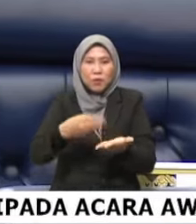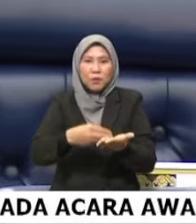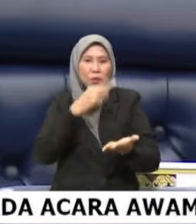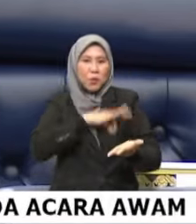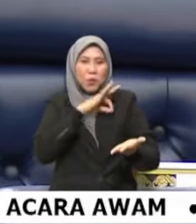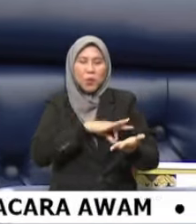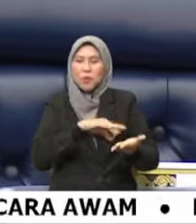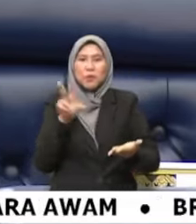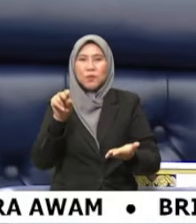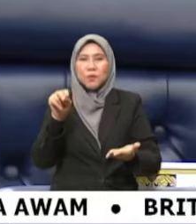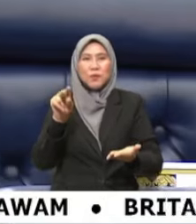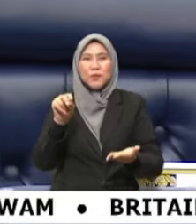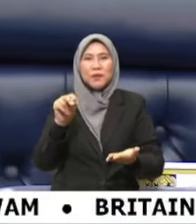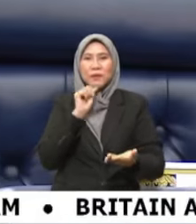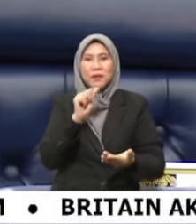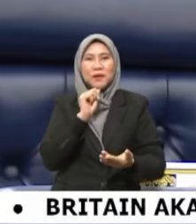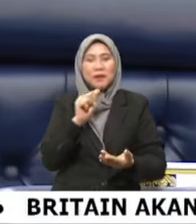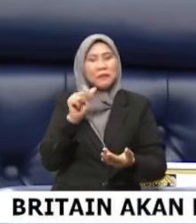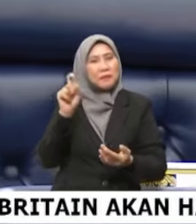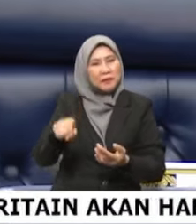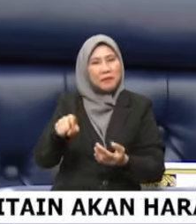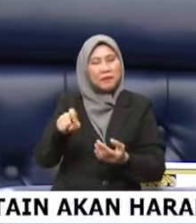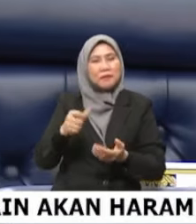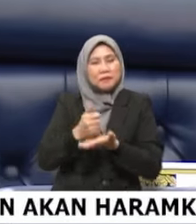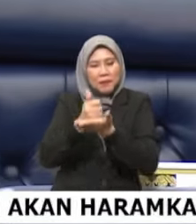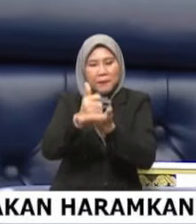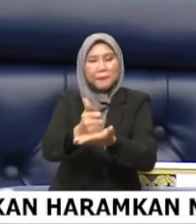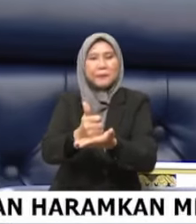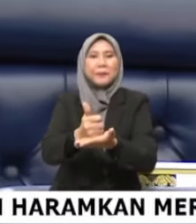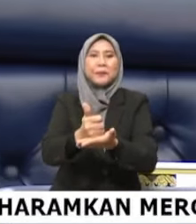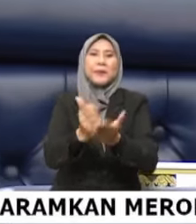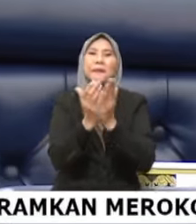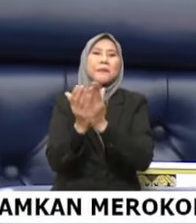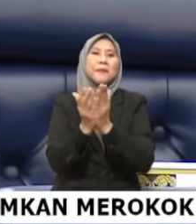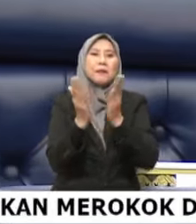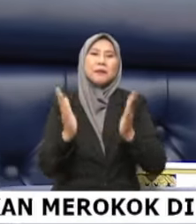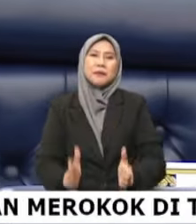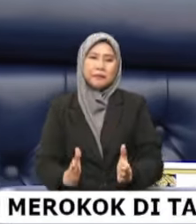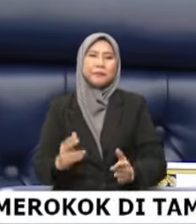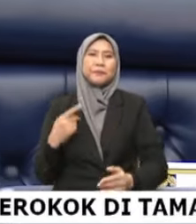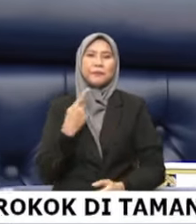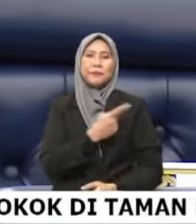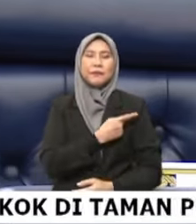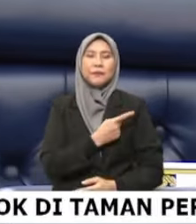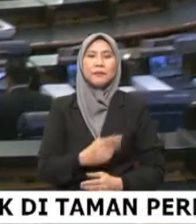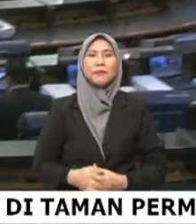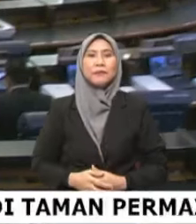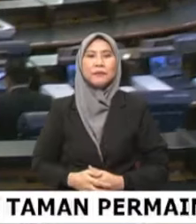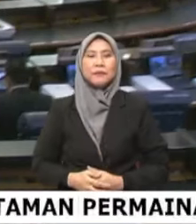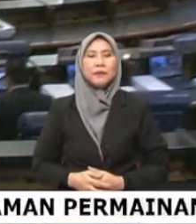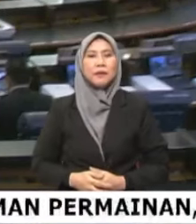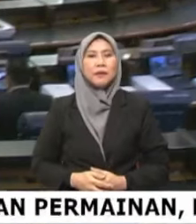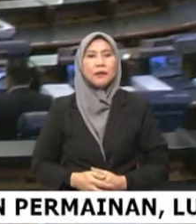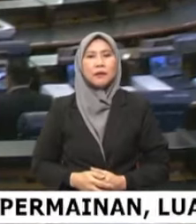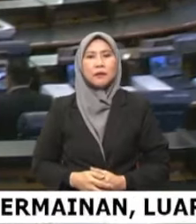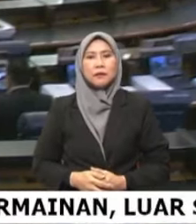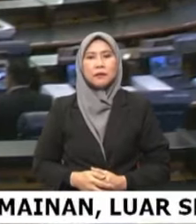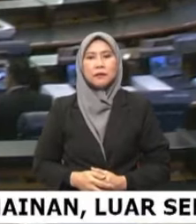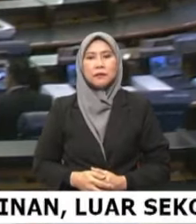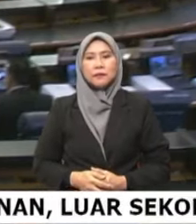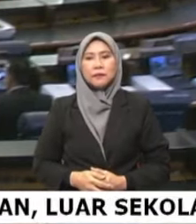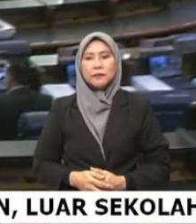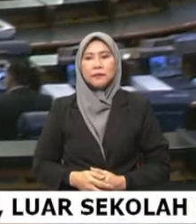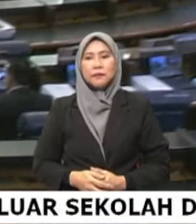social oriented dan patut menolong anak murid kita. Terima kasih. Puan Speaker, saya boleh bagi Sungai Sipur untuk